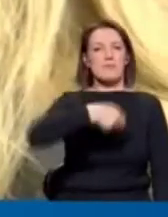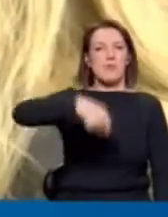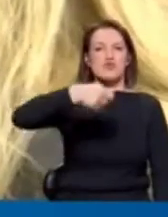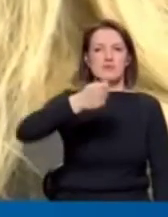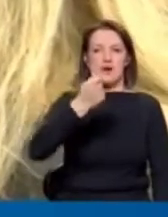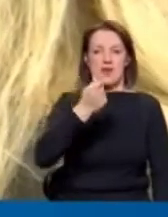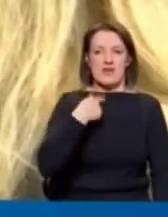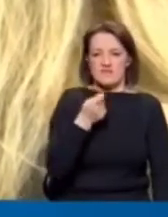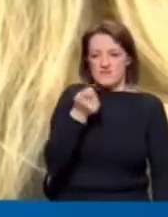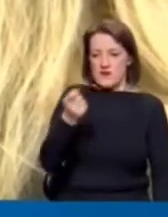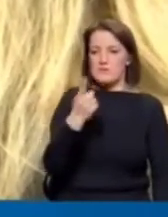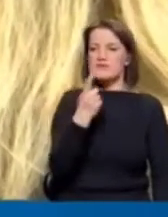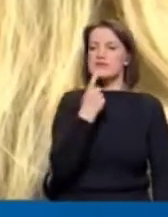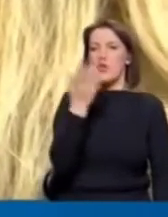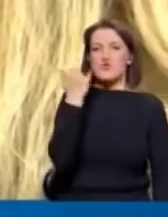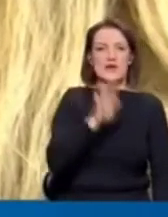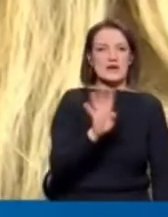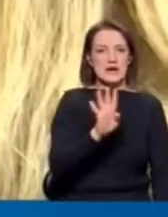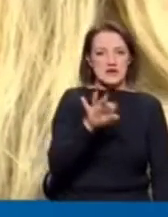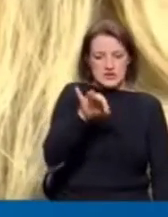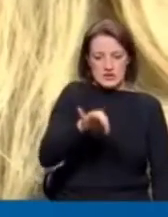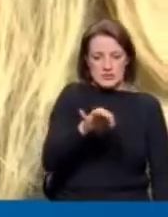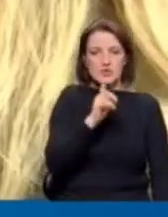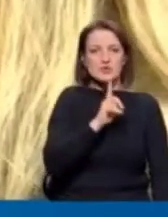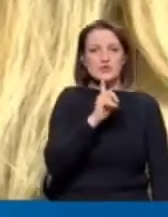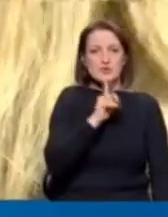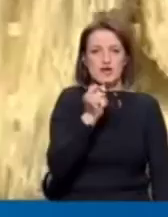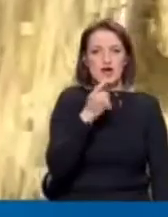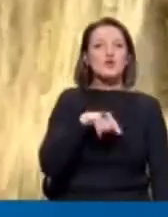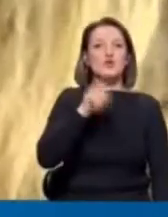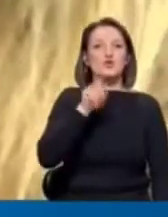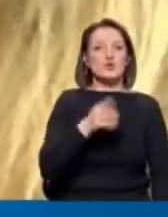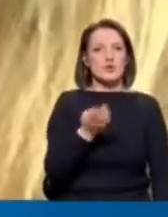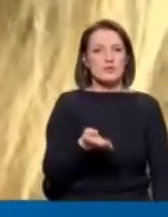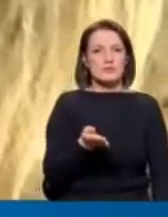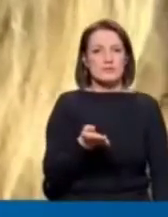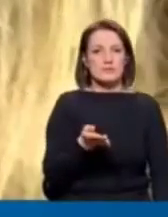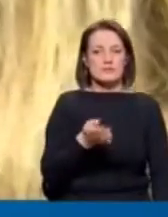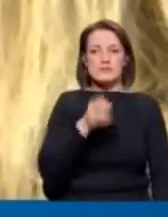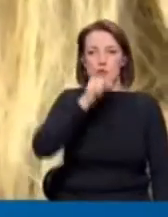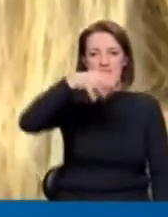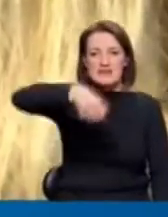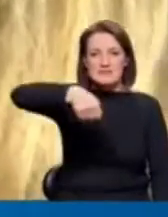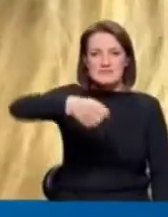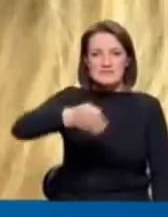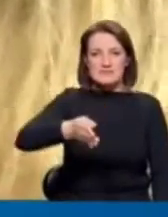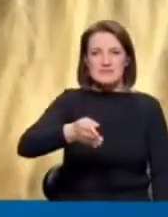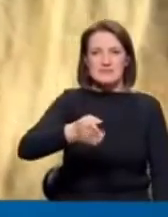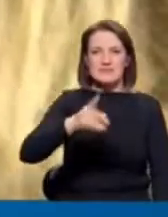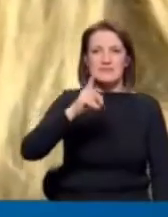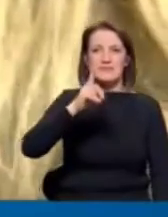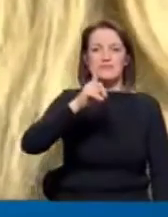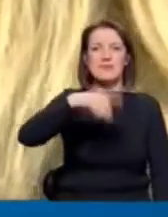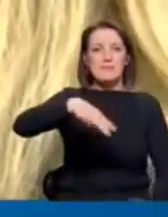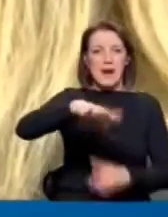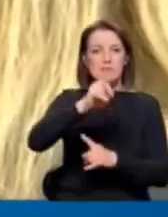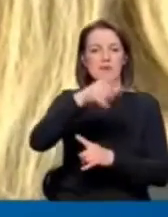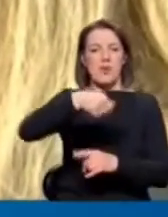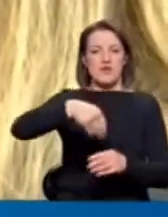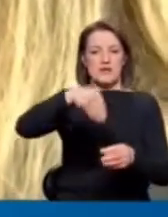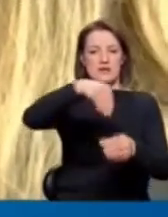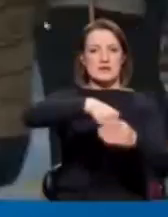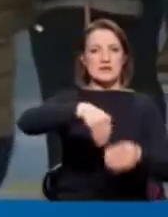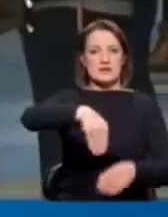önce Kredi şimdi 100 lira günlük baksanız bir maydanoz 1 poşet